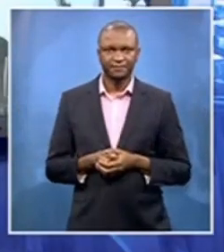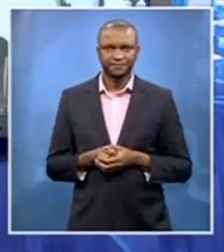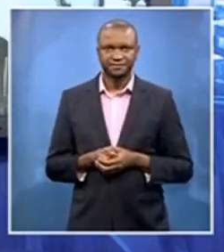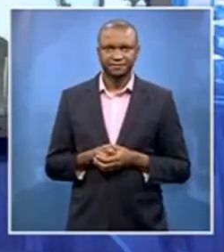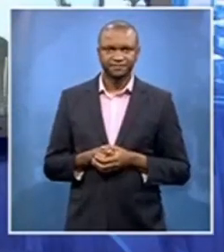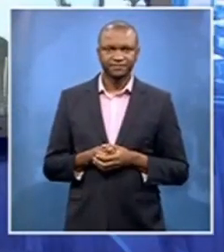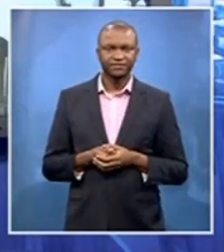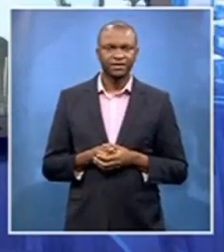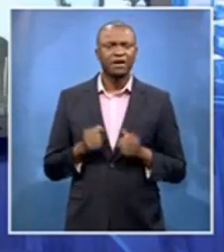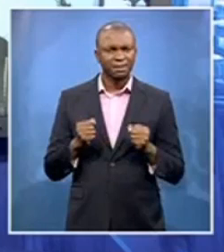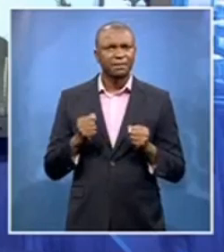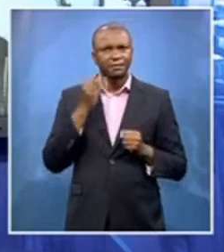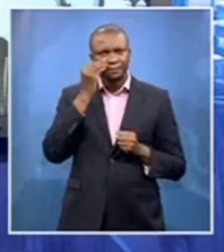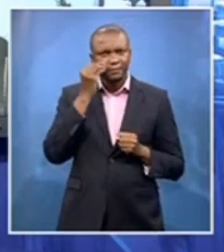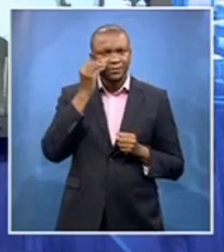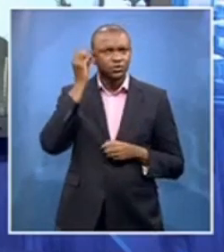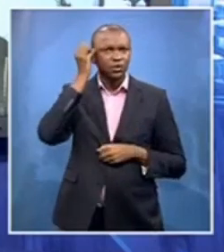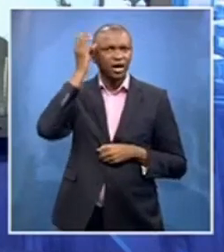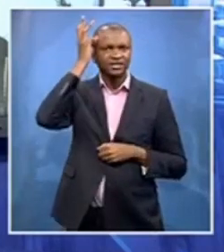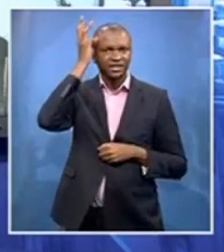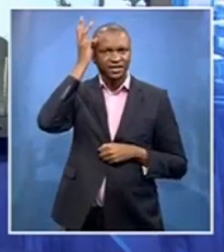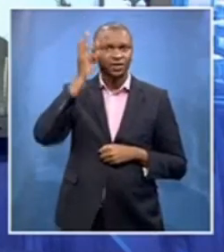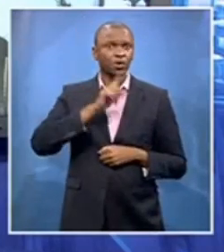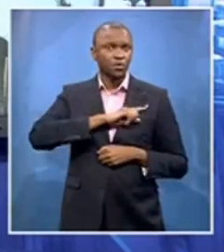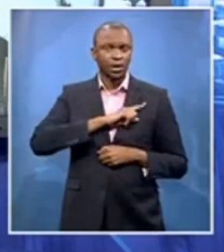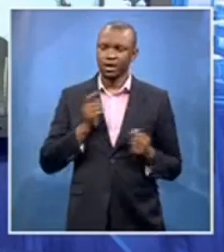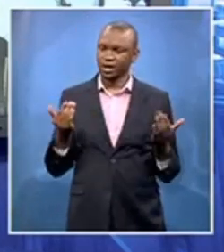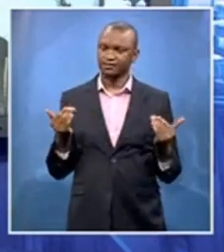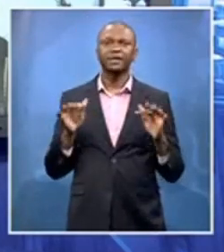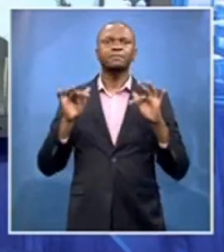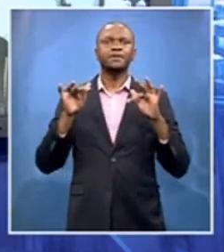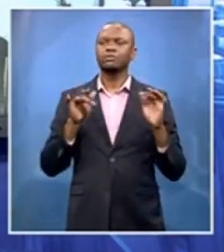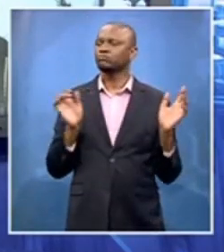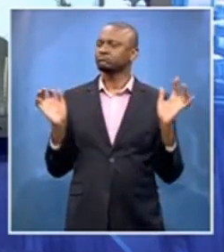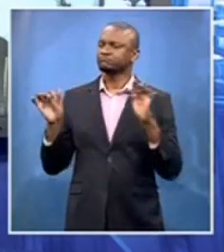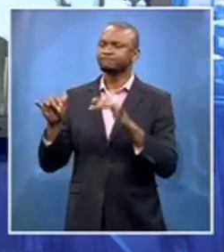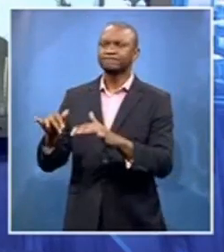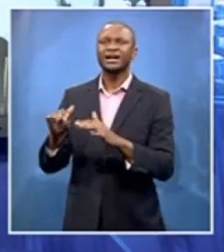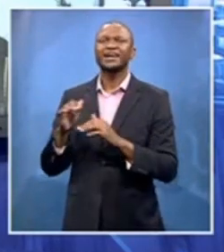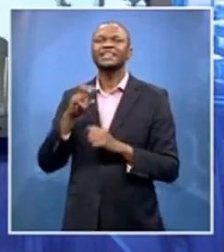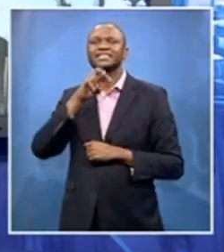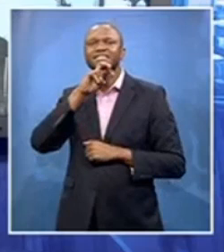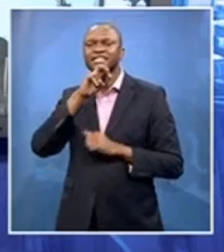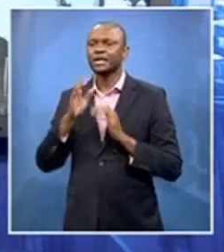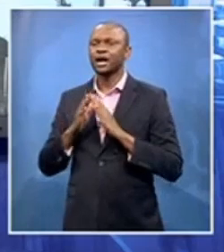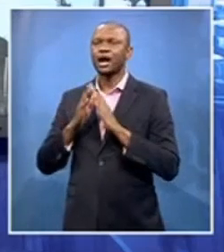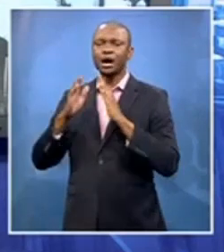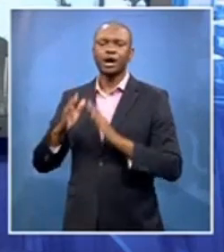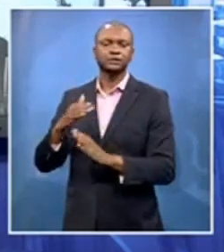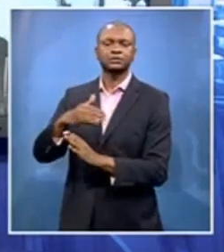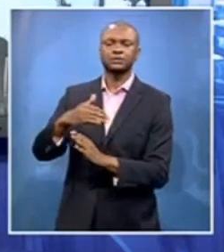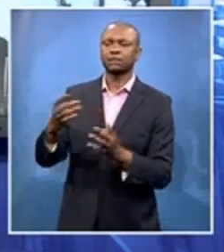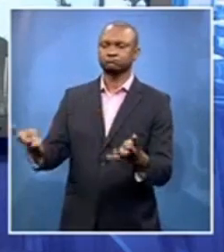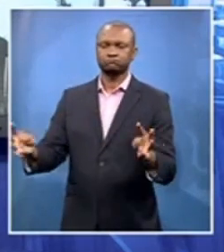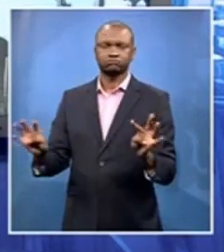Solo sekhona eSwatini. Njengoba kulindzeleke ukuthi sonke sive sibe sesibayeni emacimbi etepolitiki nenhlangano yomphakathi nizothi tibambe imashi lenkulu